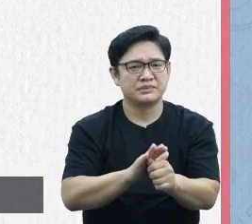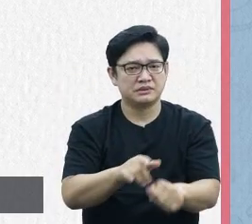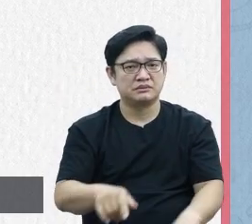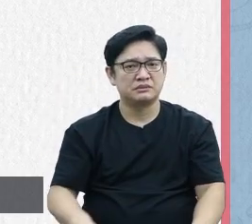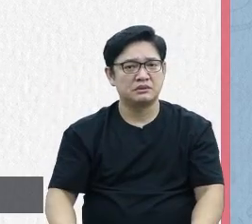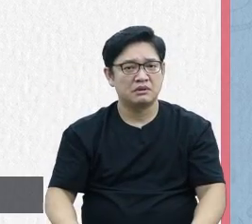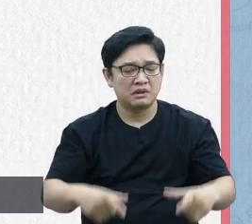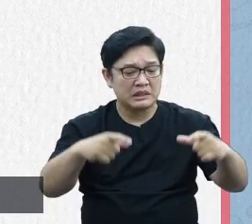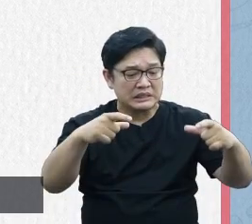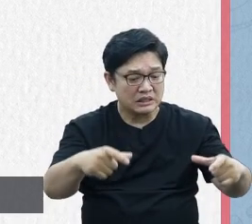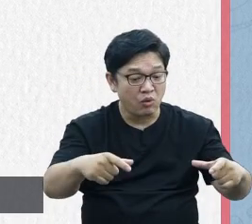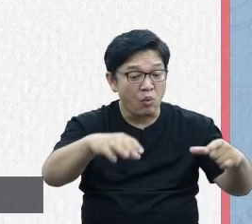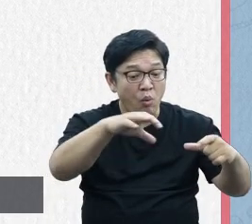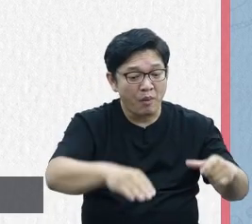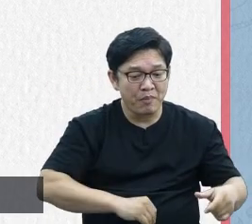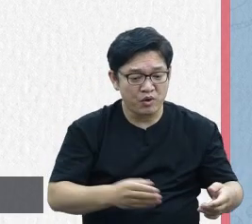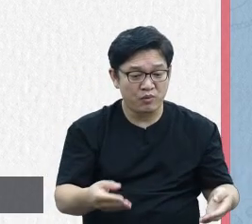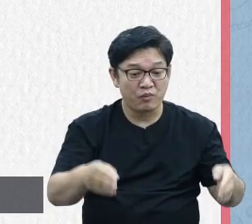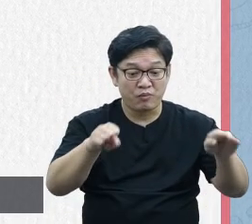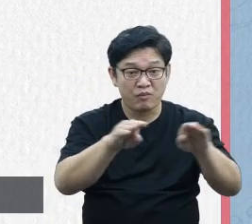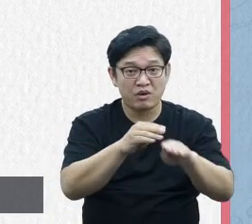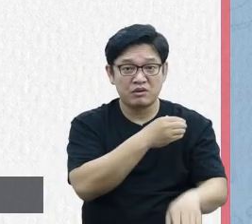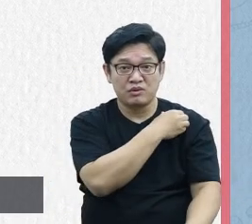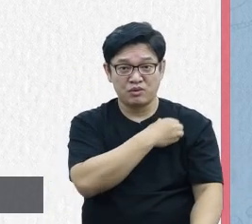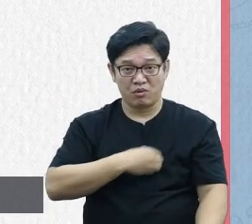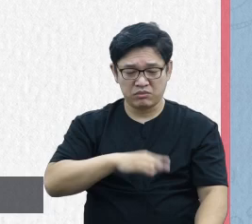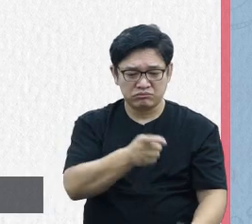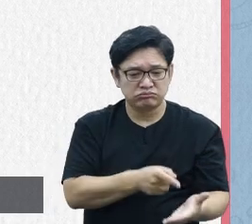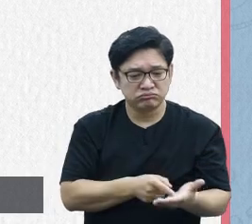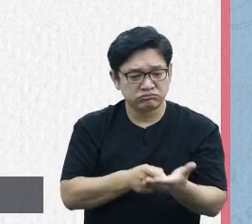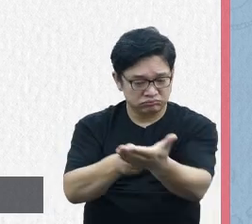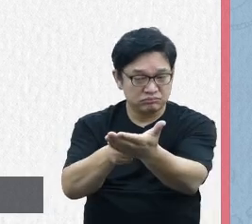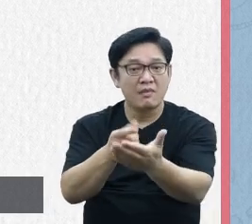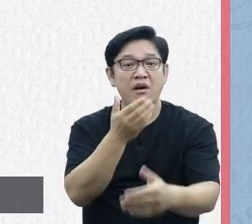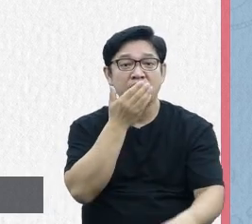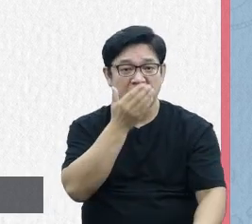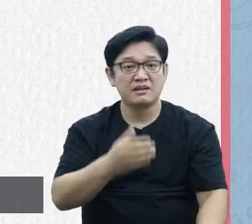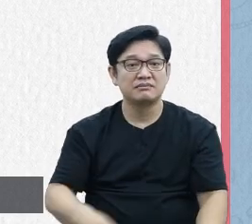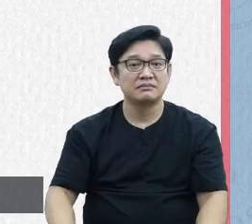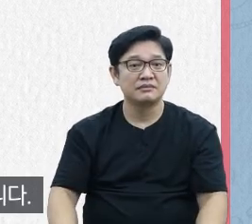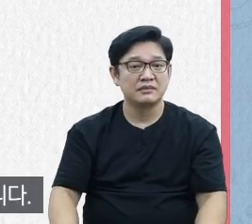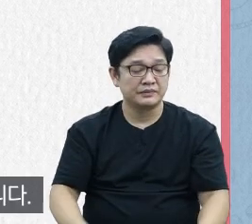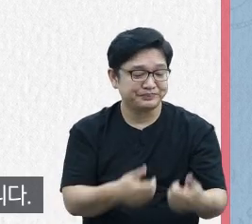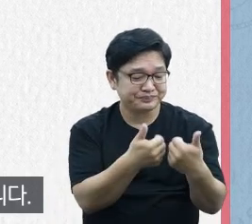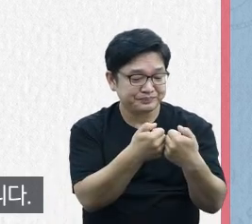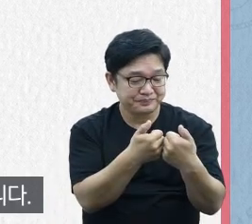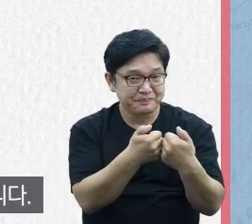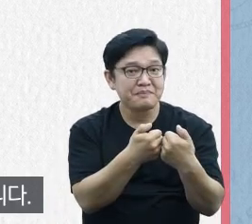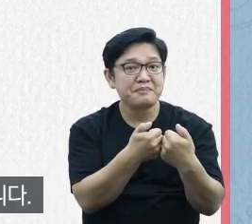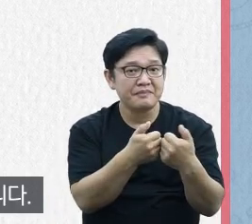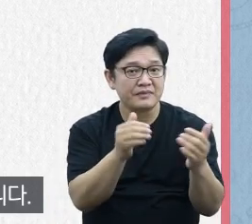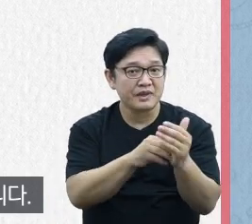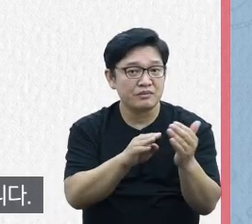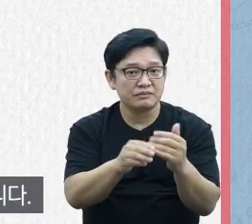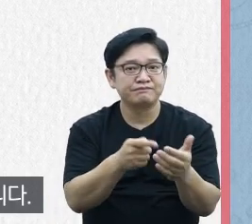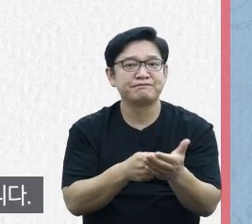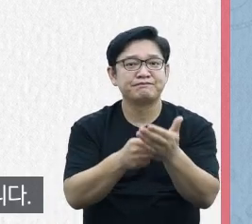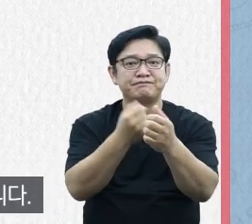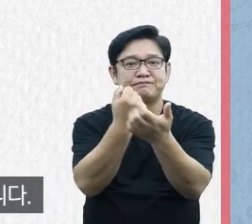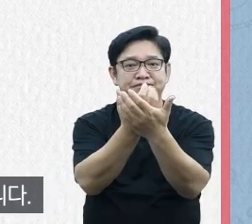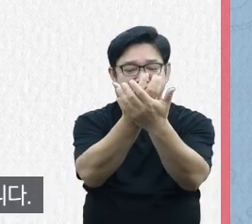서비스입니다. 해당 지역 복지관 또는 주민센터에 신청할 수 있는데요. 상담 후 서비스를